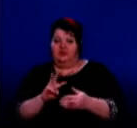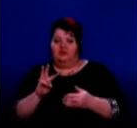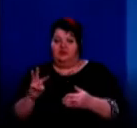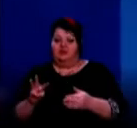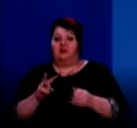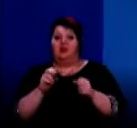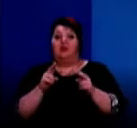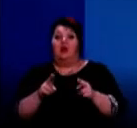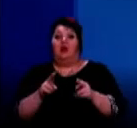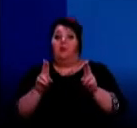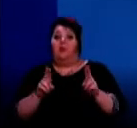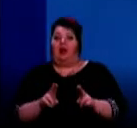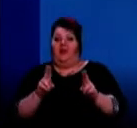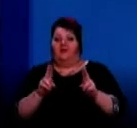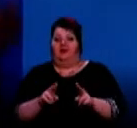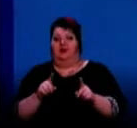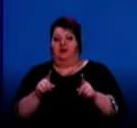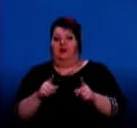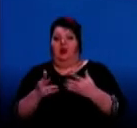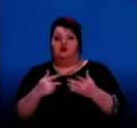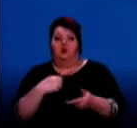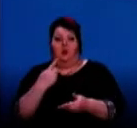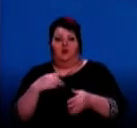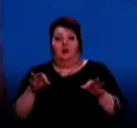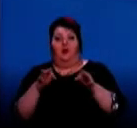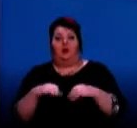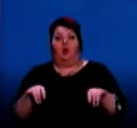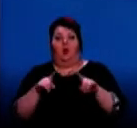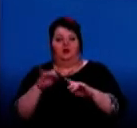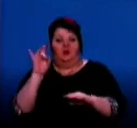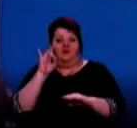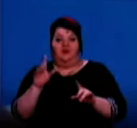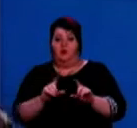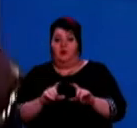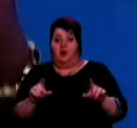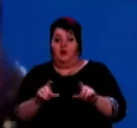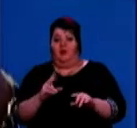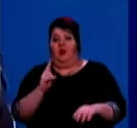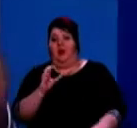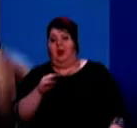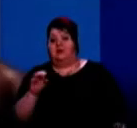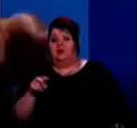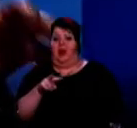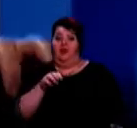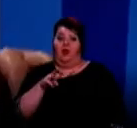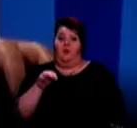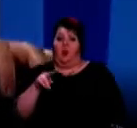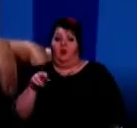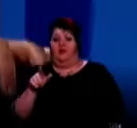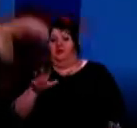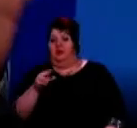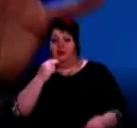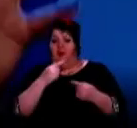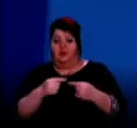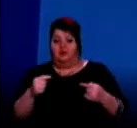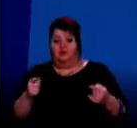інтернет-магазину, прочитайте правила. Як правило, якщо ми говоримо про такі вже досить відомі магазини, такі як Каста, Ламода, але вони не продовольчими